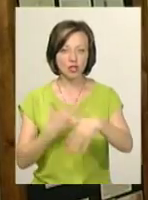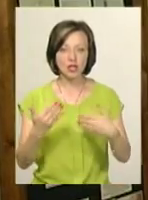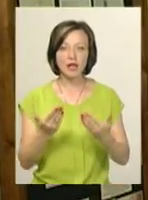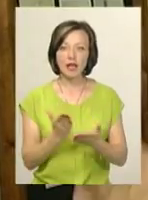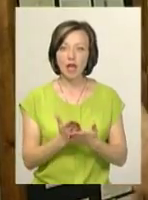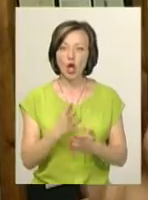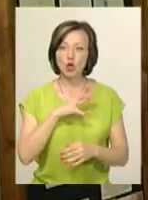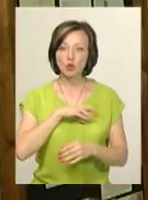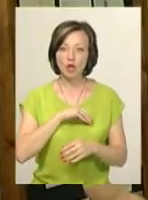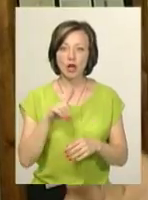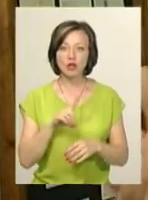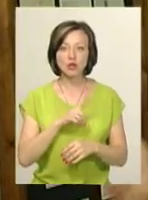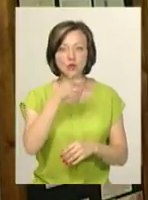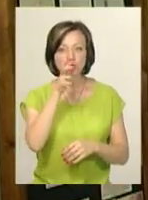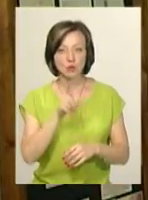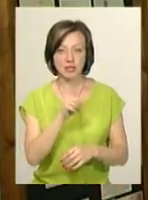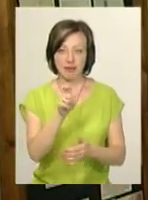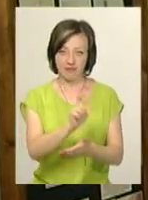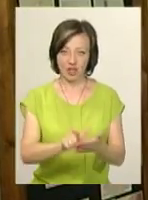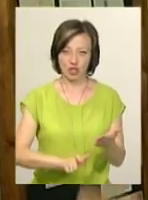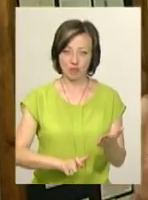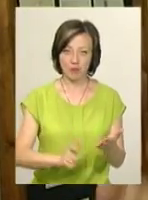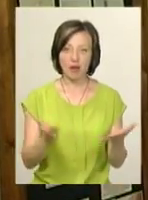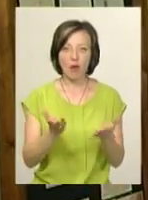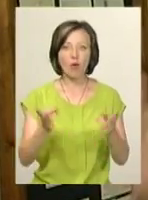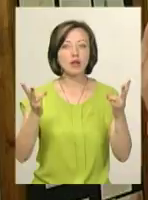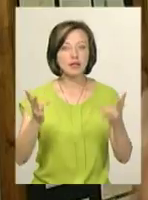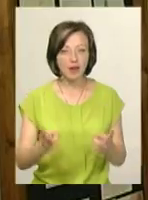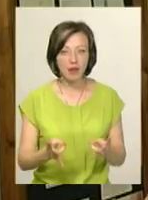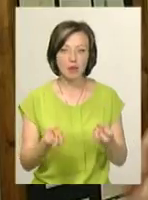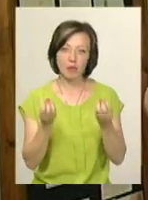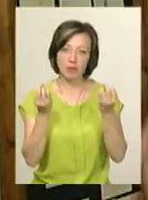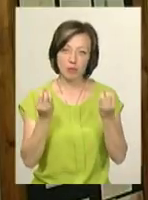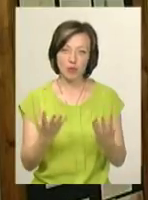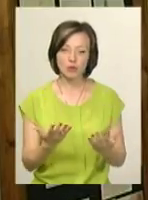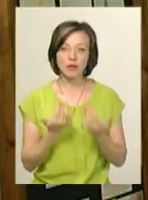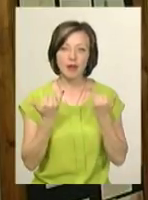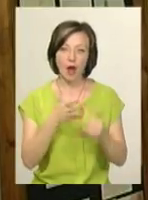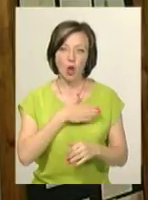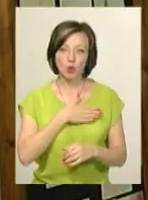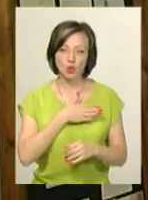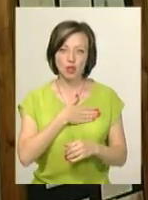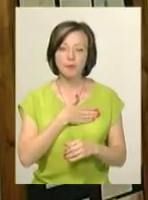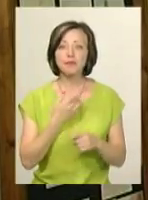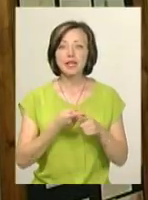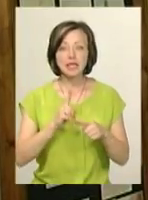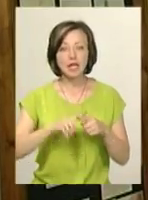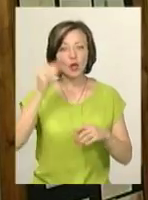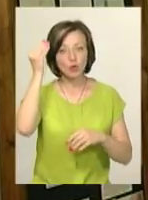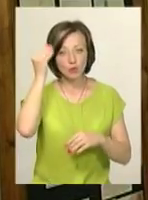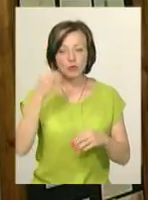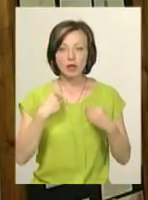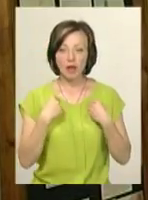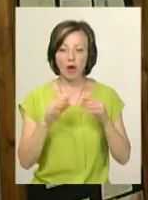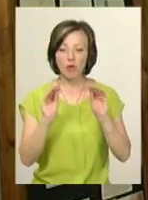душа, що скучила за віршем, якого треба просто для душі. З цією думкою я і